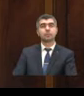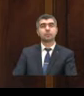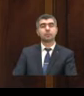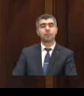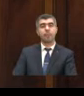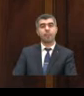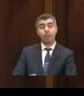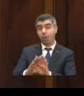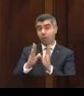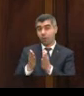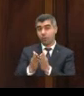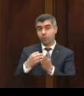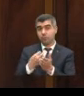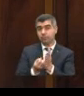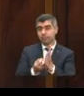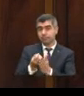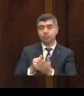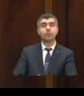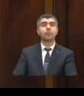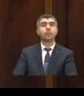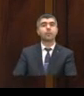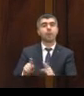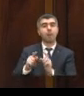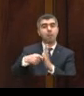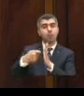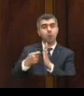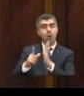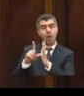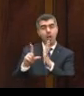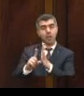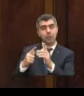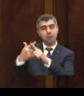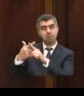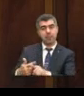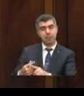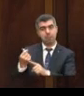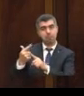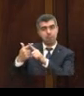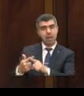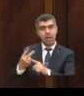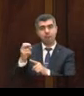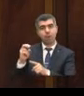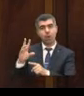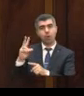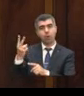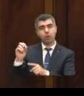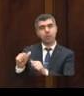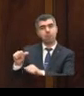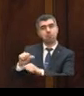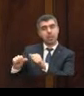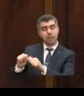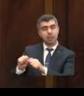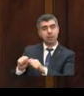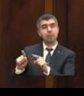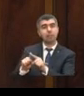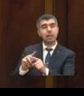وتأسيسا على ما سبق ذكره فإن مشروع قانون المالي المعدل لسنة 2020 استهدف تحقيق 3